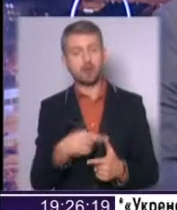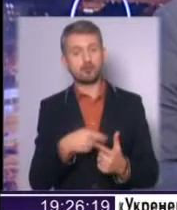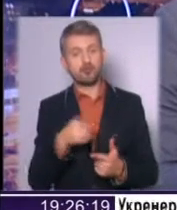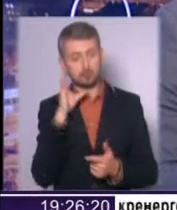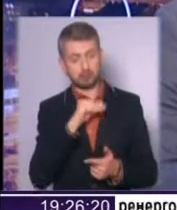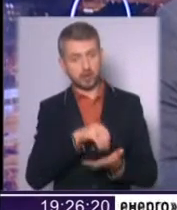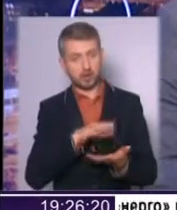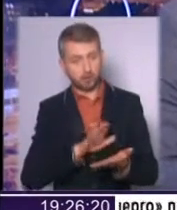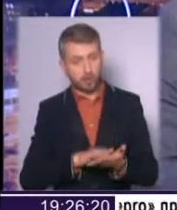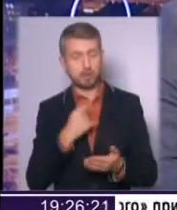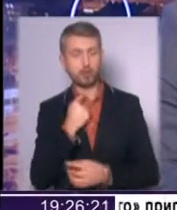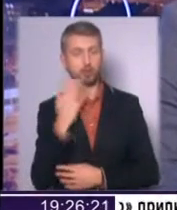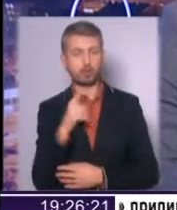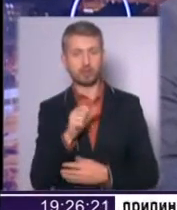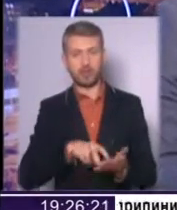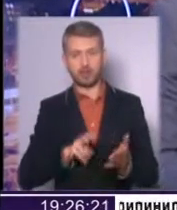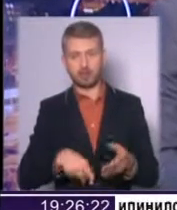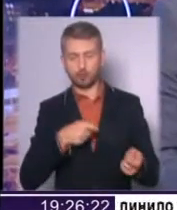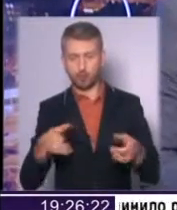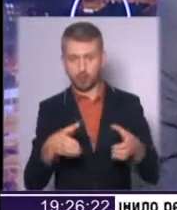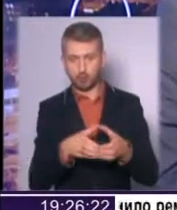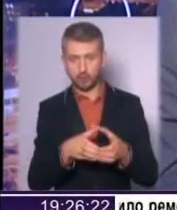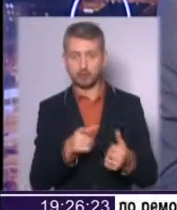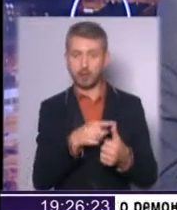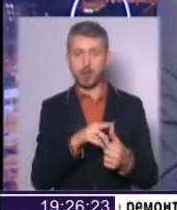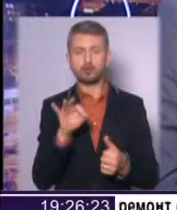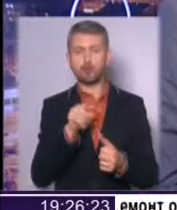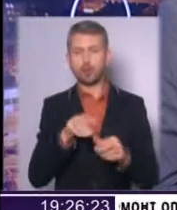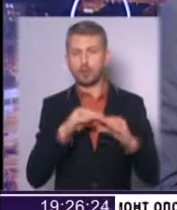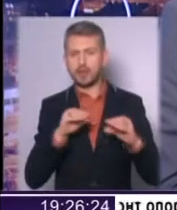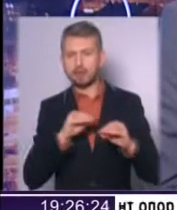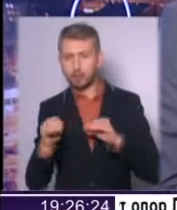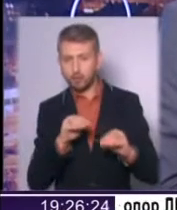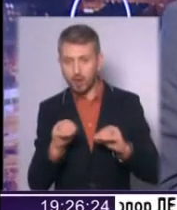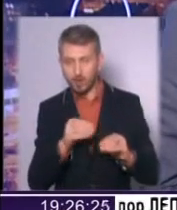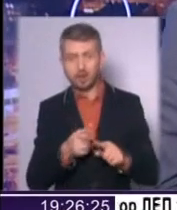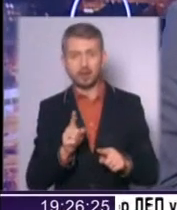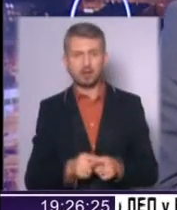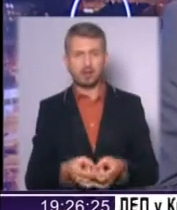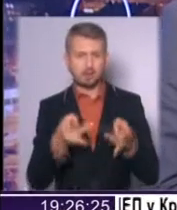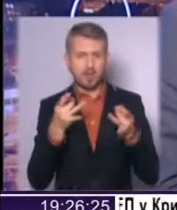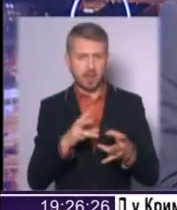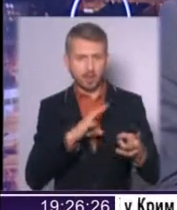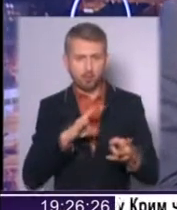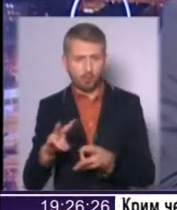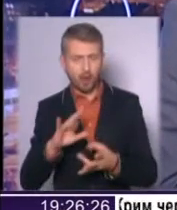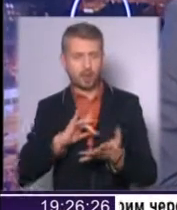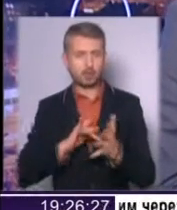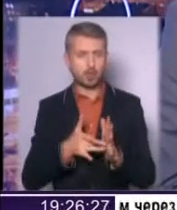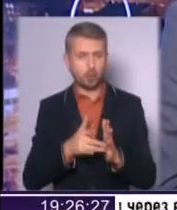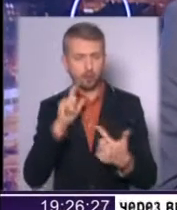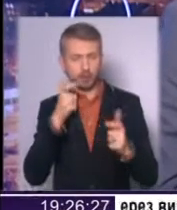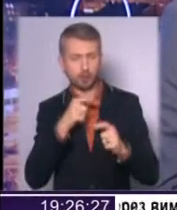дня розпочали збір підписів за відставку уряду Яценюка. Наша група депутатів «Свободи» підписала за цією постановою, то